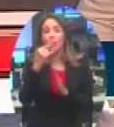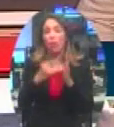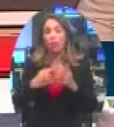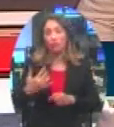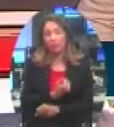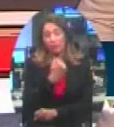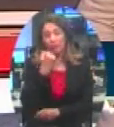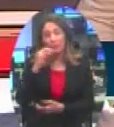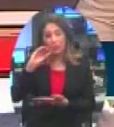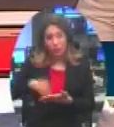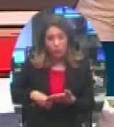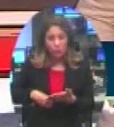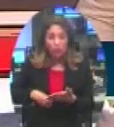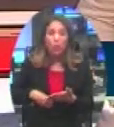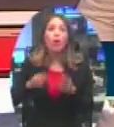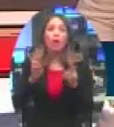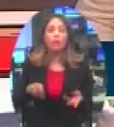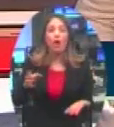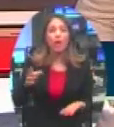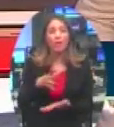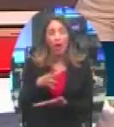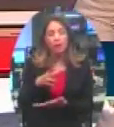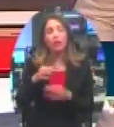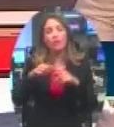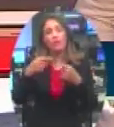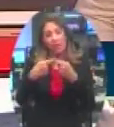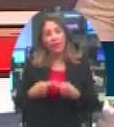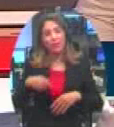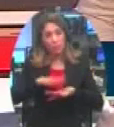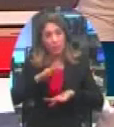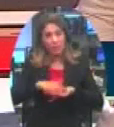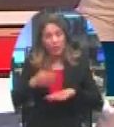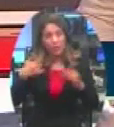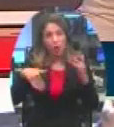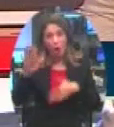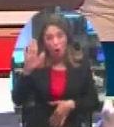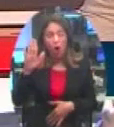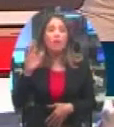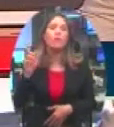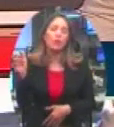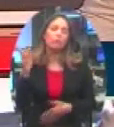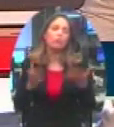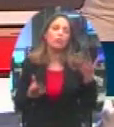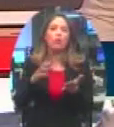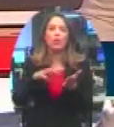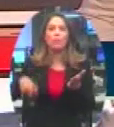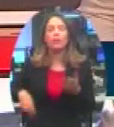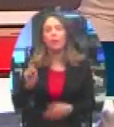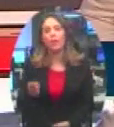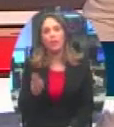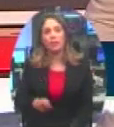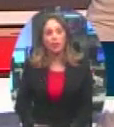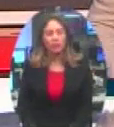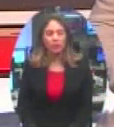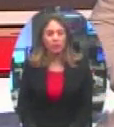הדחת חבר כנסת מכהן ברוב של 90 חברי כנסת, הוא ישקול להתפטר מהכנסת. ירון אברהם על הסערה בוועדת